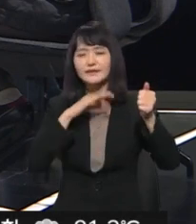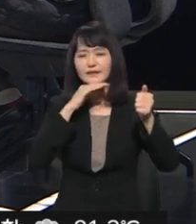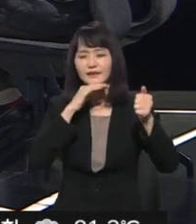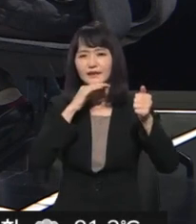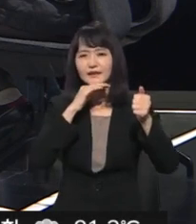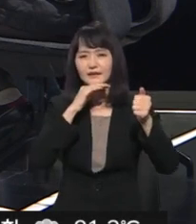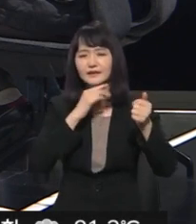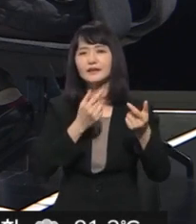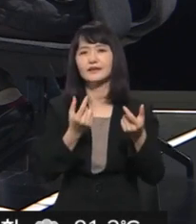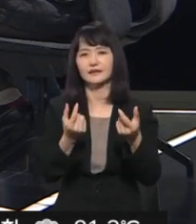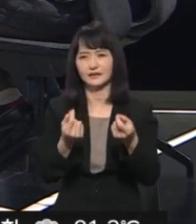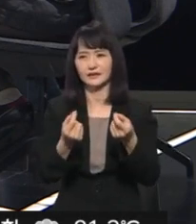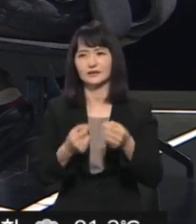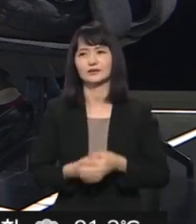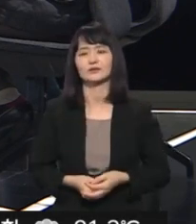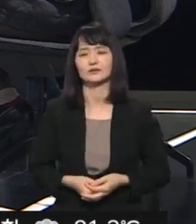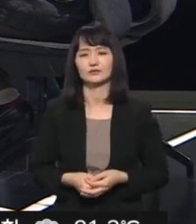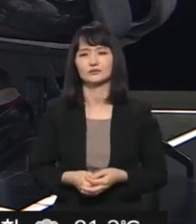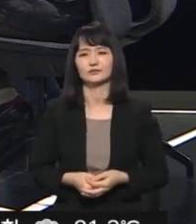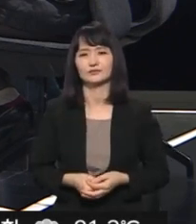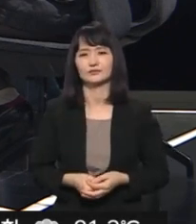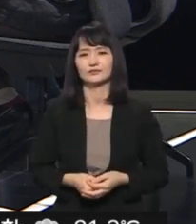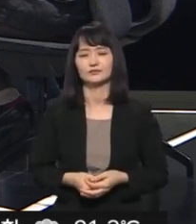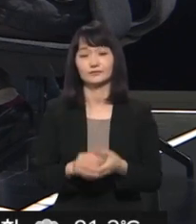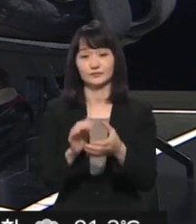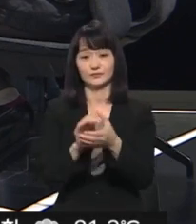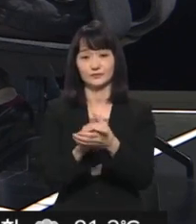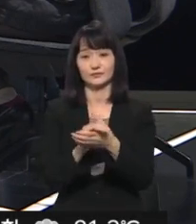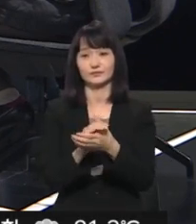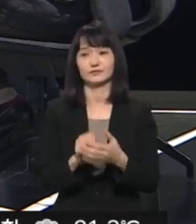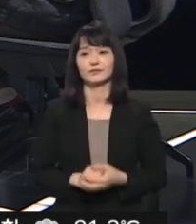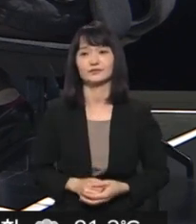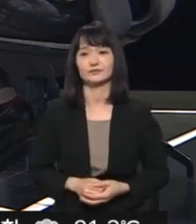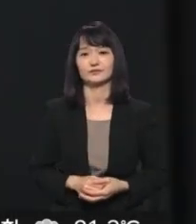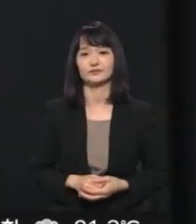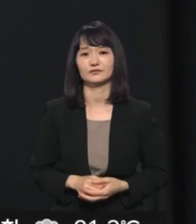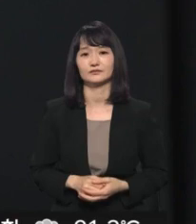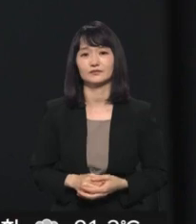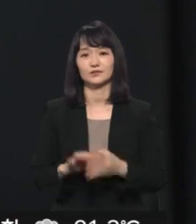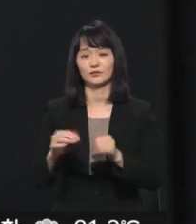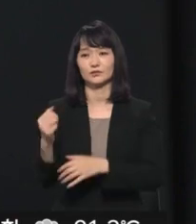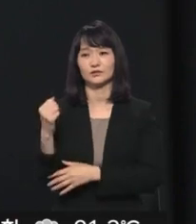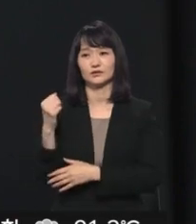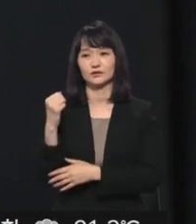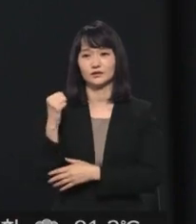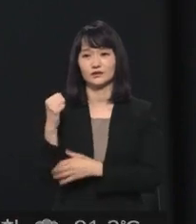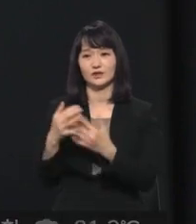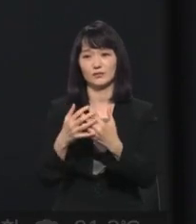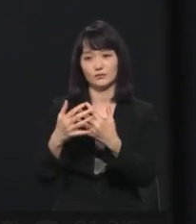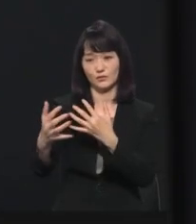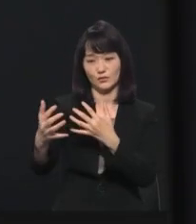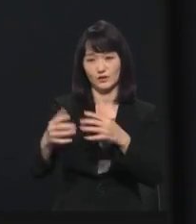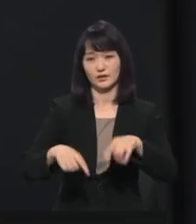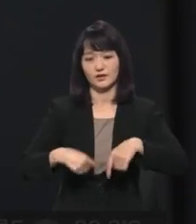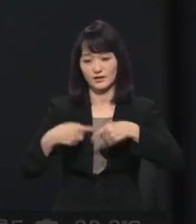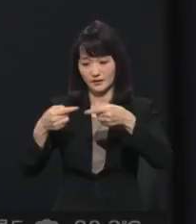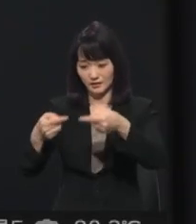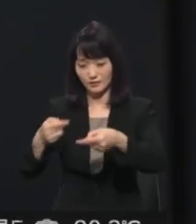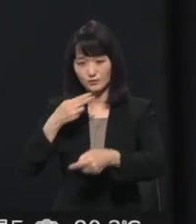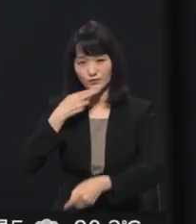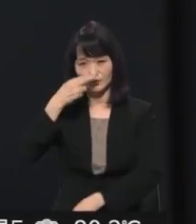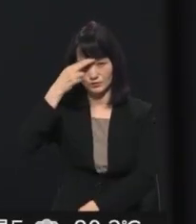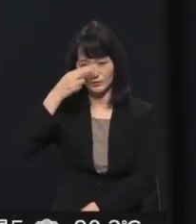친구 무 요런게 있다가 종료합니다 가니까 그렇다 라고 해도 연체한 해서 살롱 않는 행복한 술을 드셨는지 모르겠습니다 이런 장면부터 시작해서